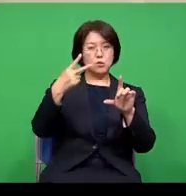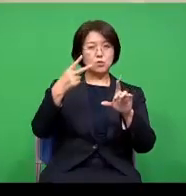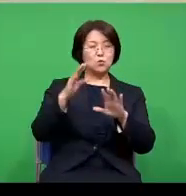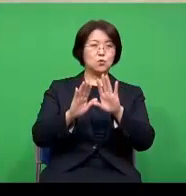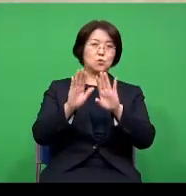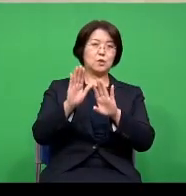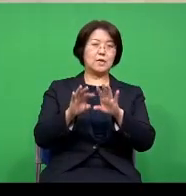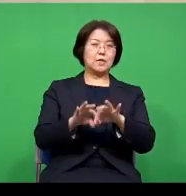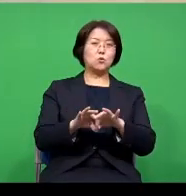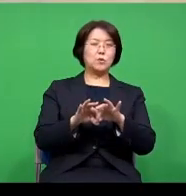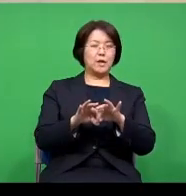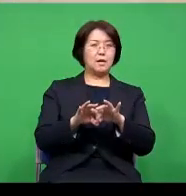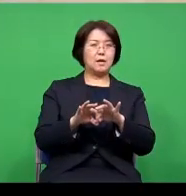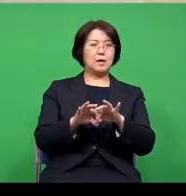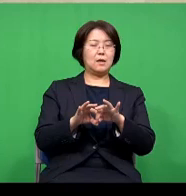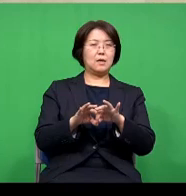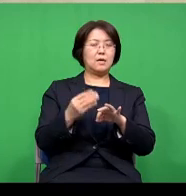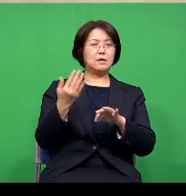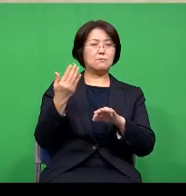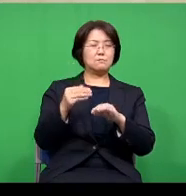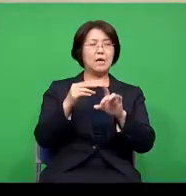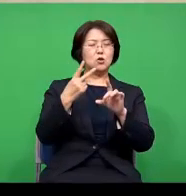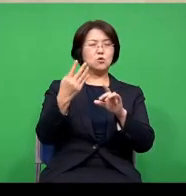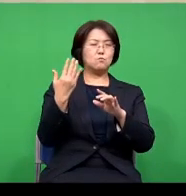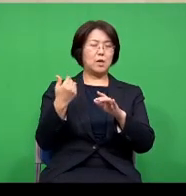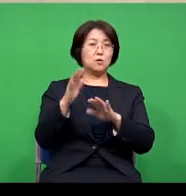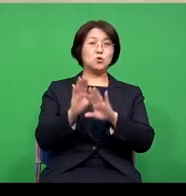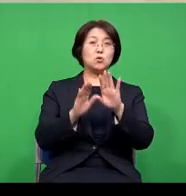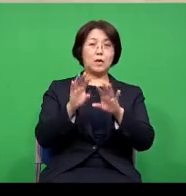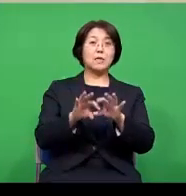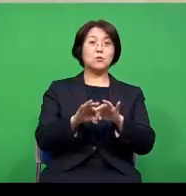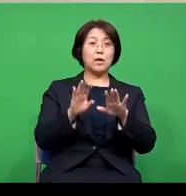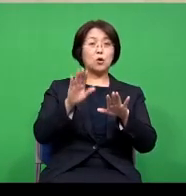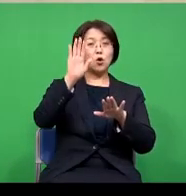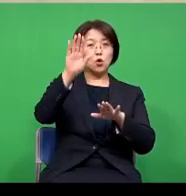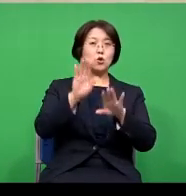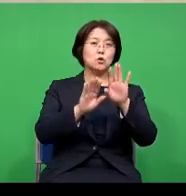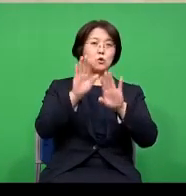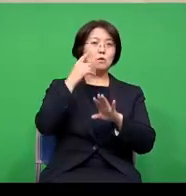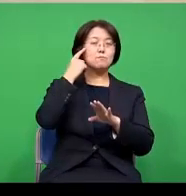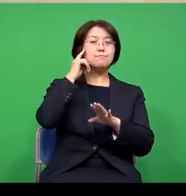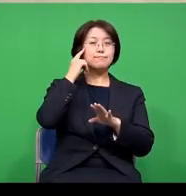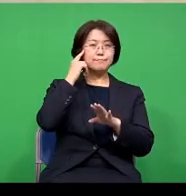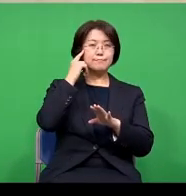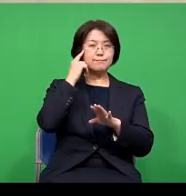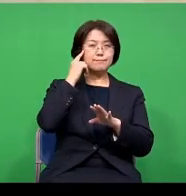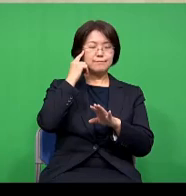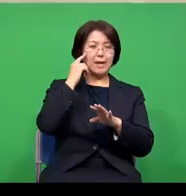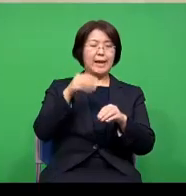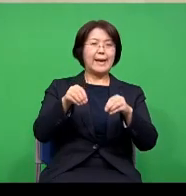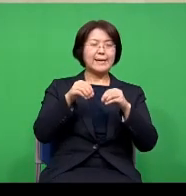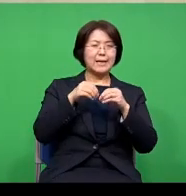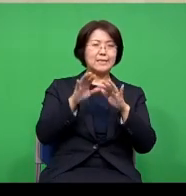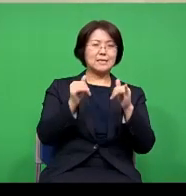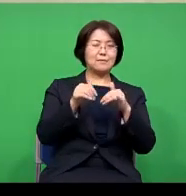ような状態ではありませんし、まあ、今後の状況を見て、まあ、よほど極端に感染がす